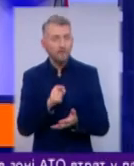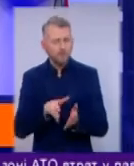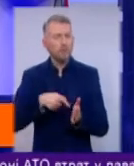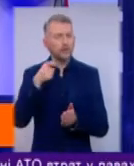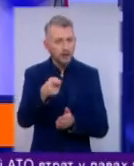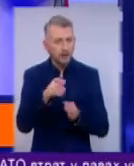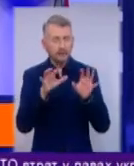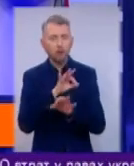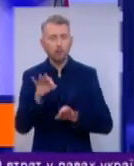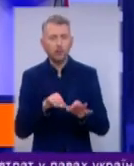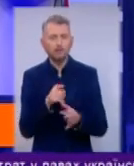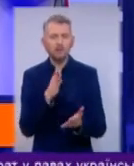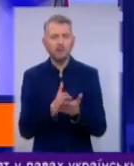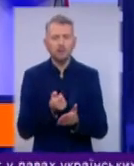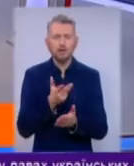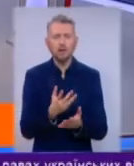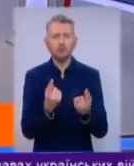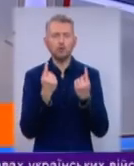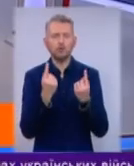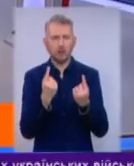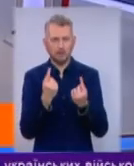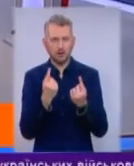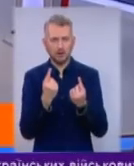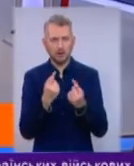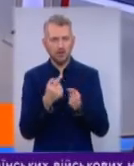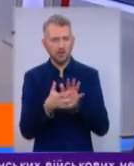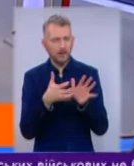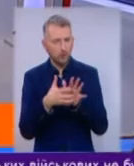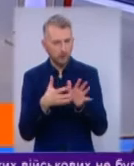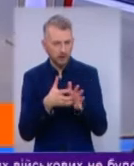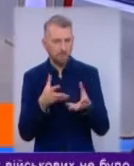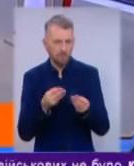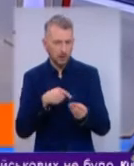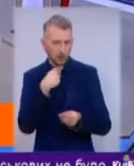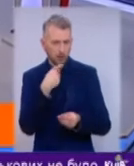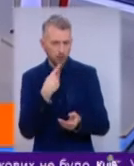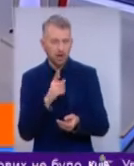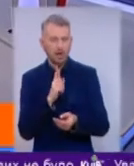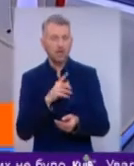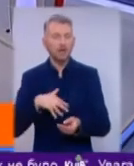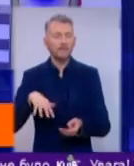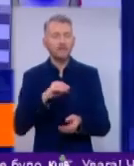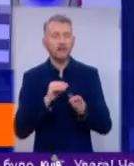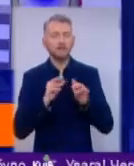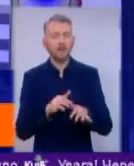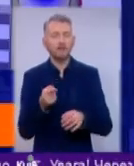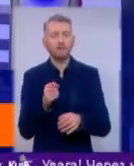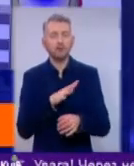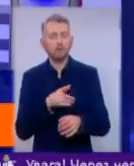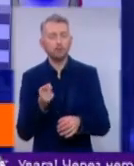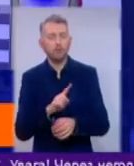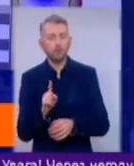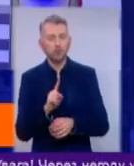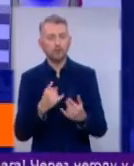Цей законопроект, він має декілька суттєвих, принципових недоліків, це так м'яко кажучи. Але вся справа полягала в тому,